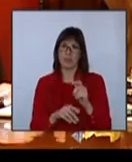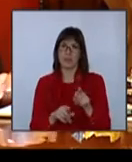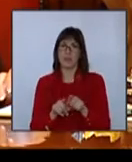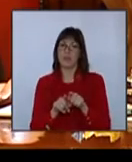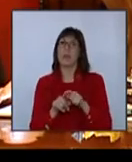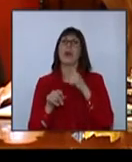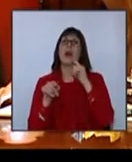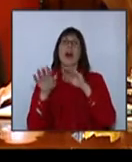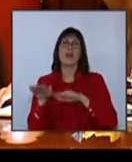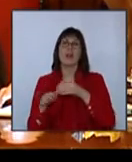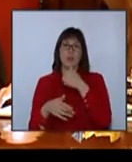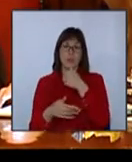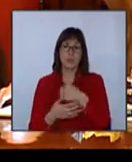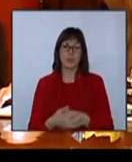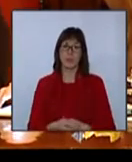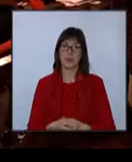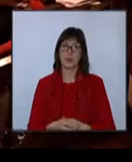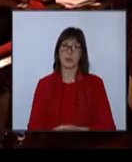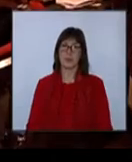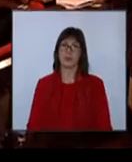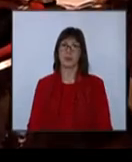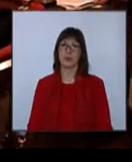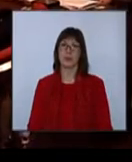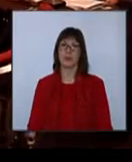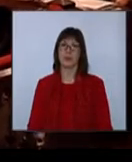Vots a favor d'aquest punt?